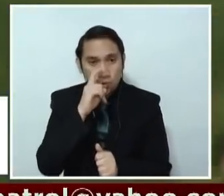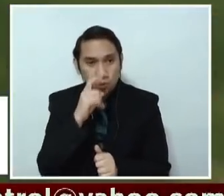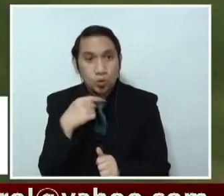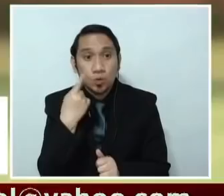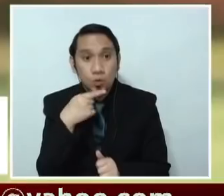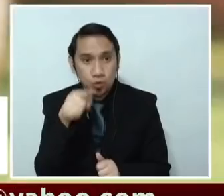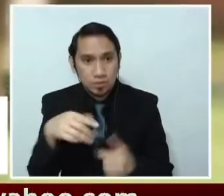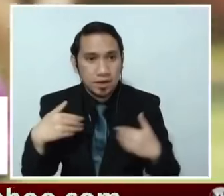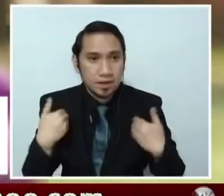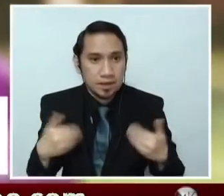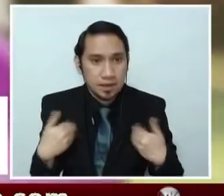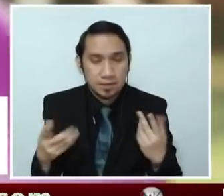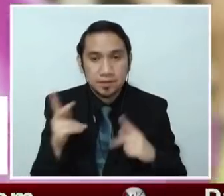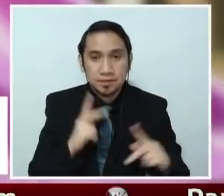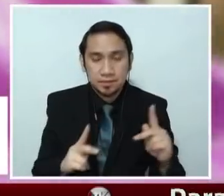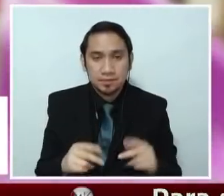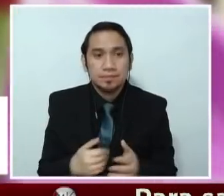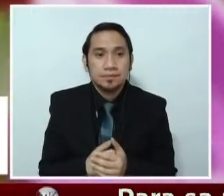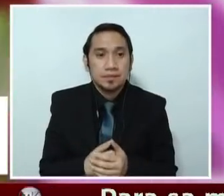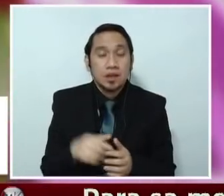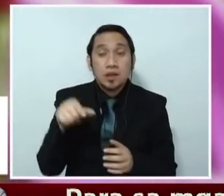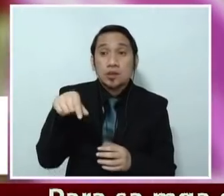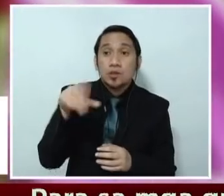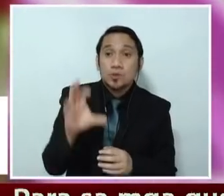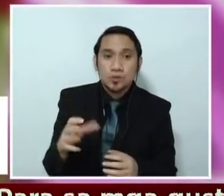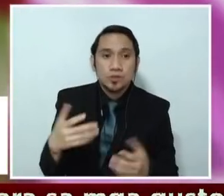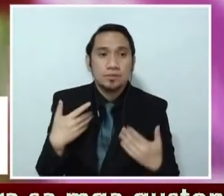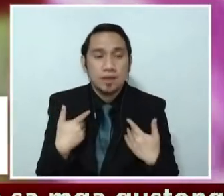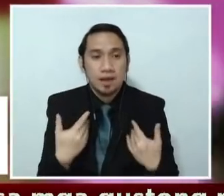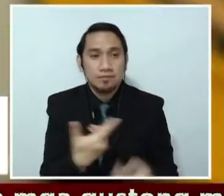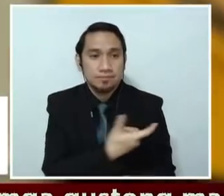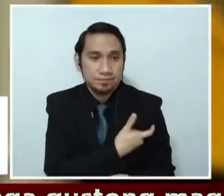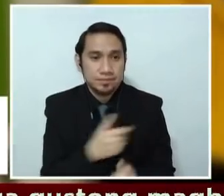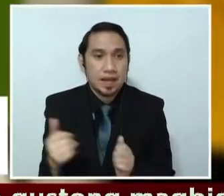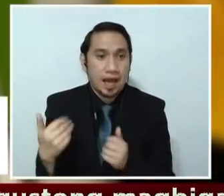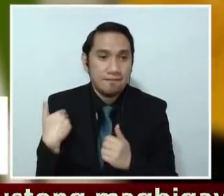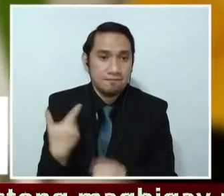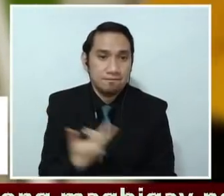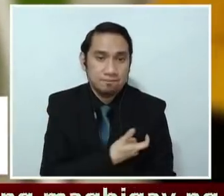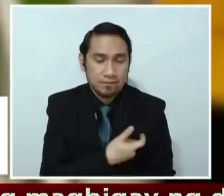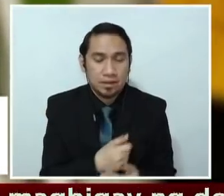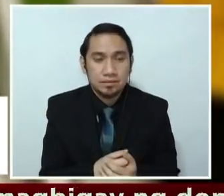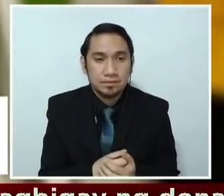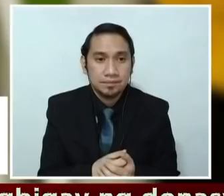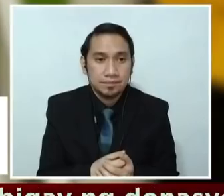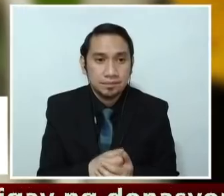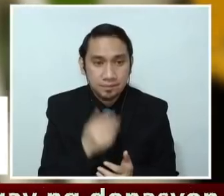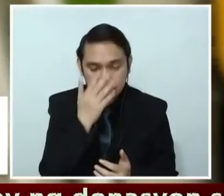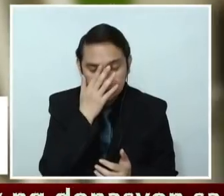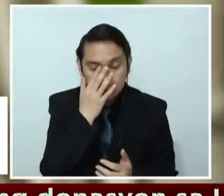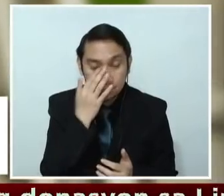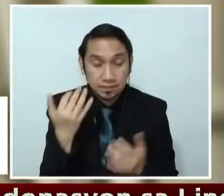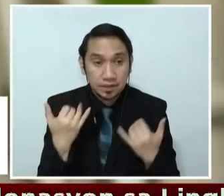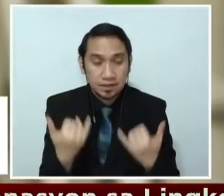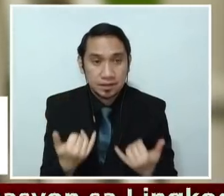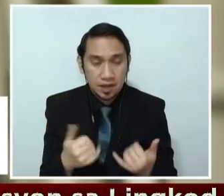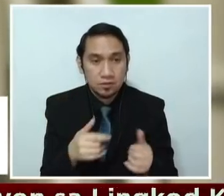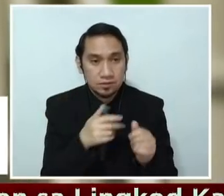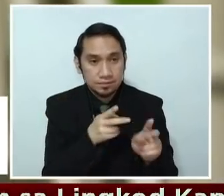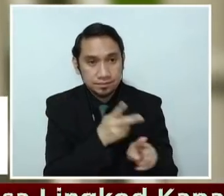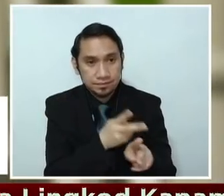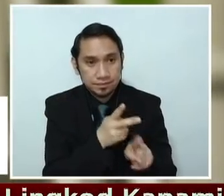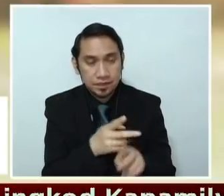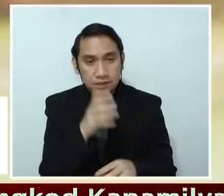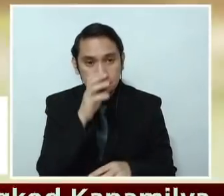menor de edad. Sa QC, dapat bakunado ang mga kasama. Magtatalaga rin ang mga marshal para striktong masunod